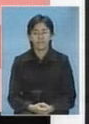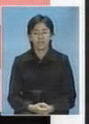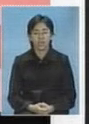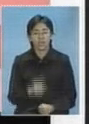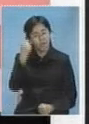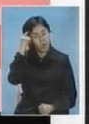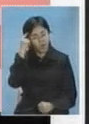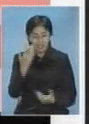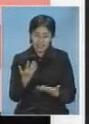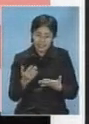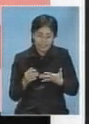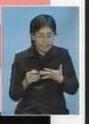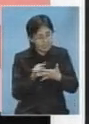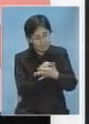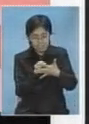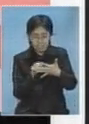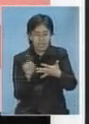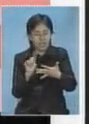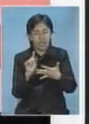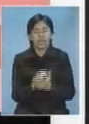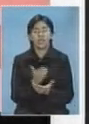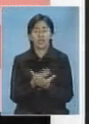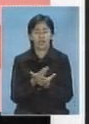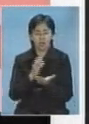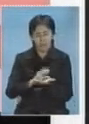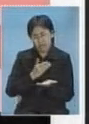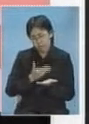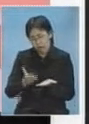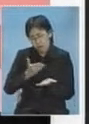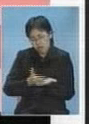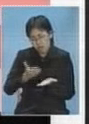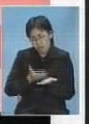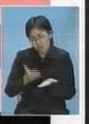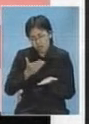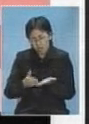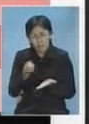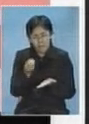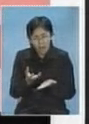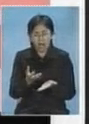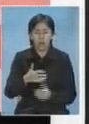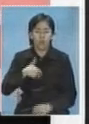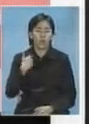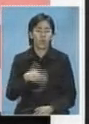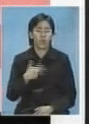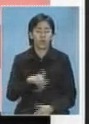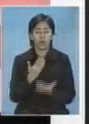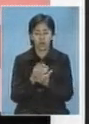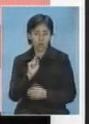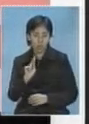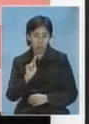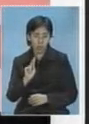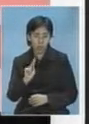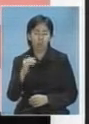ไม่รู้จะขีดเส้นใต้กันแบบไหนครับงบประมาณรายจ่ายที่มากที่สุดเป็นประวัติการกู้มากที่สุดเป็นประวัติ